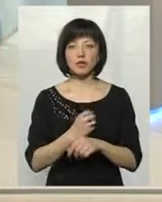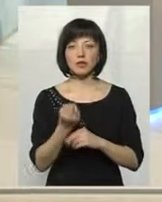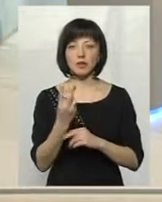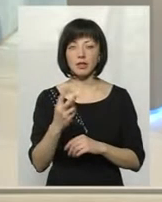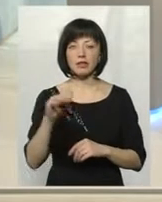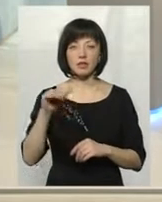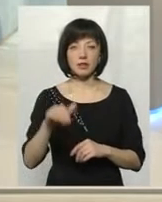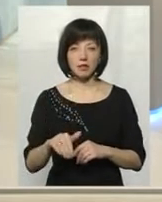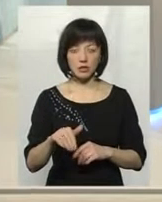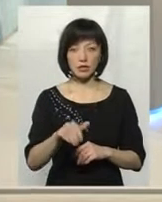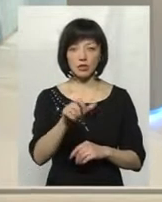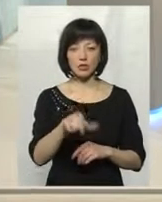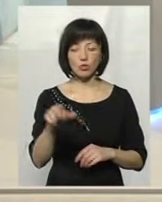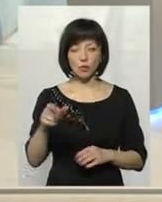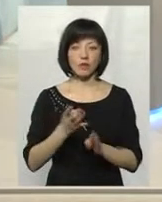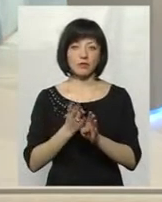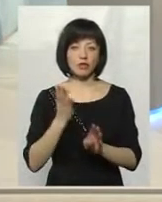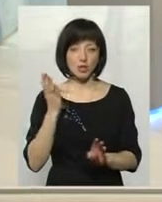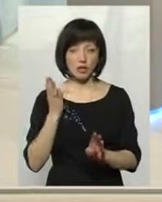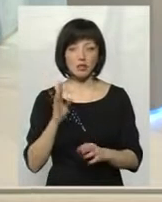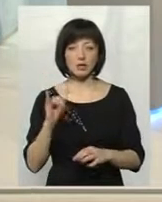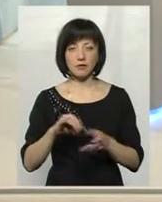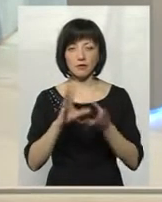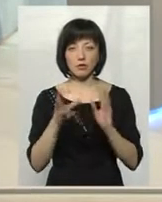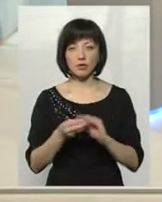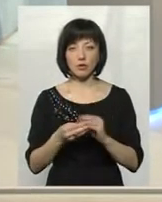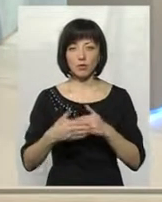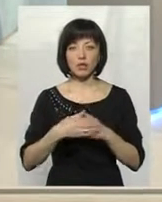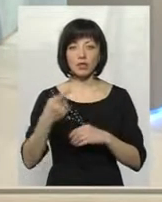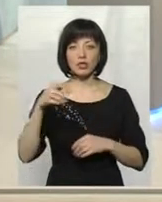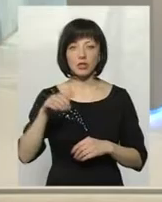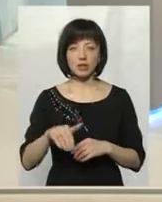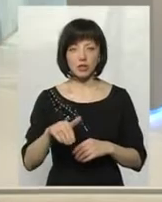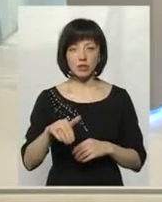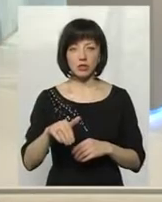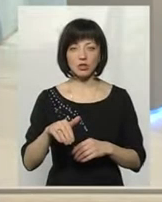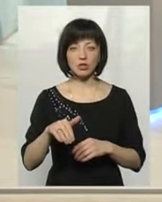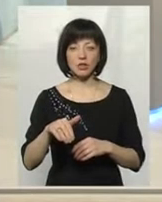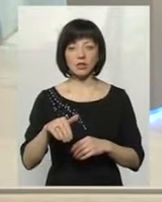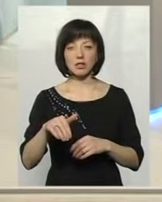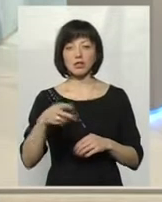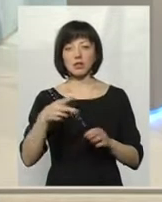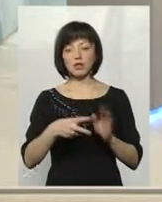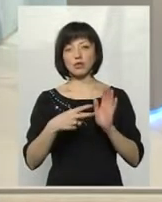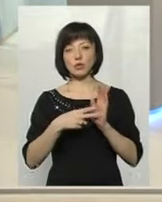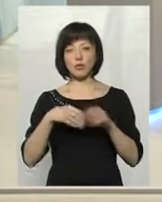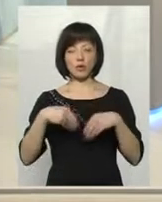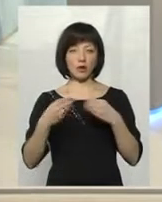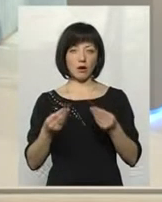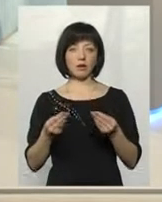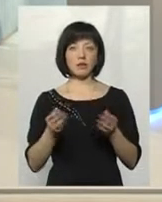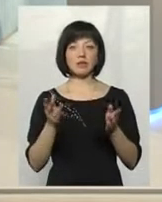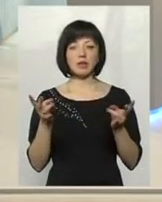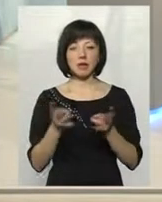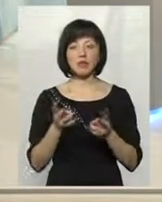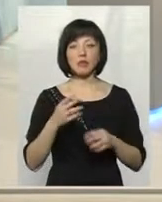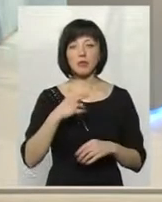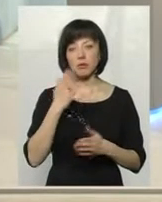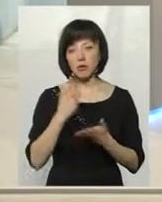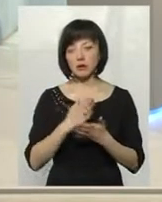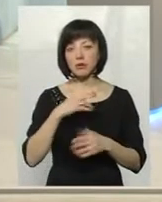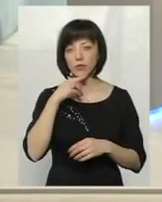тисяч в черзі і всього близько тисячі з 2007 року надано. І треба мати на увазі,